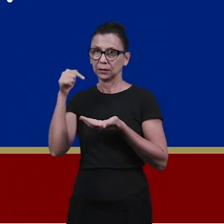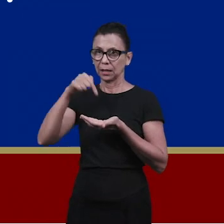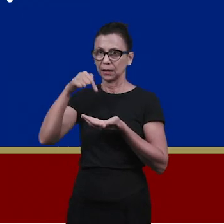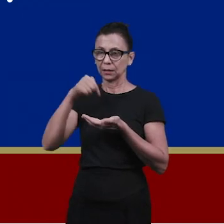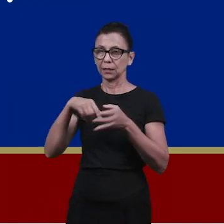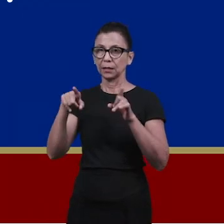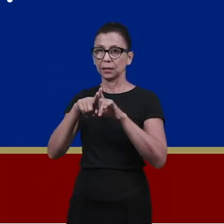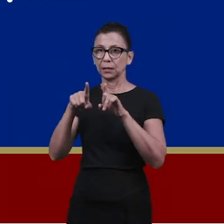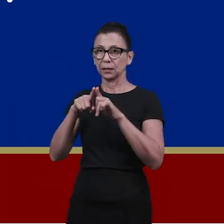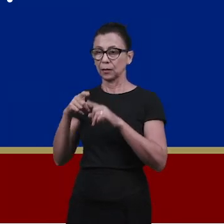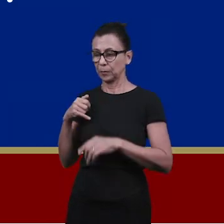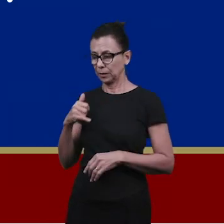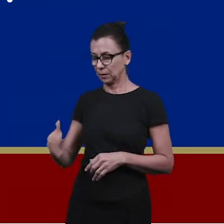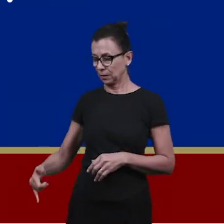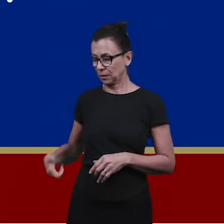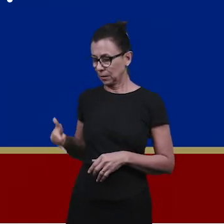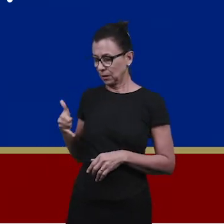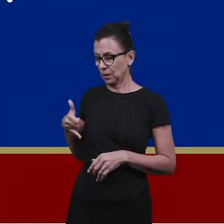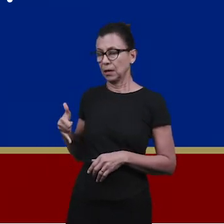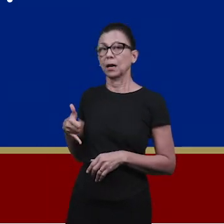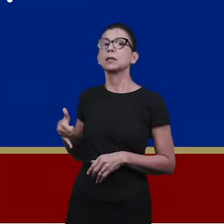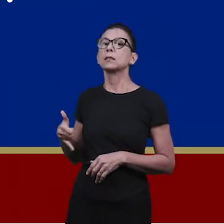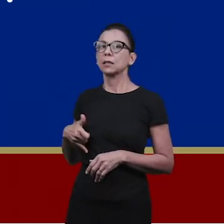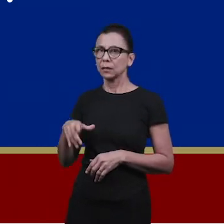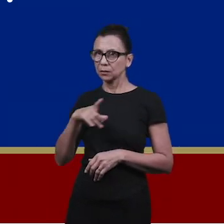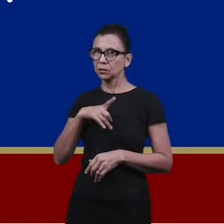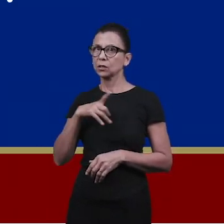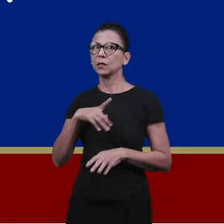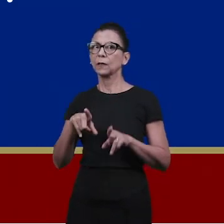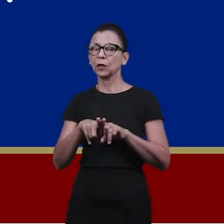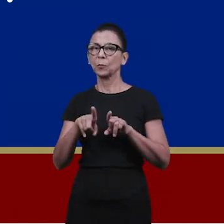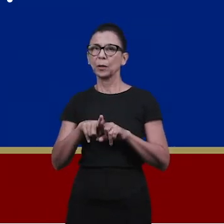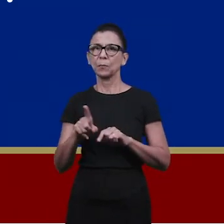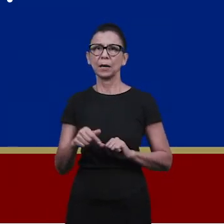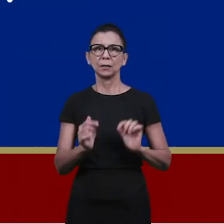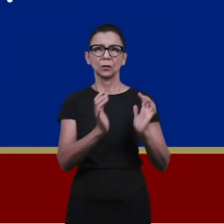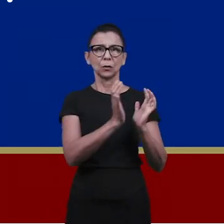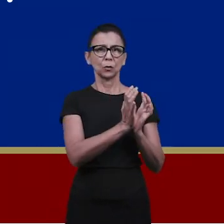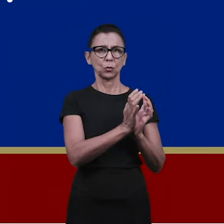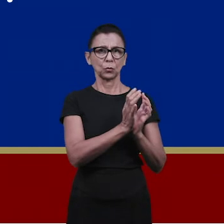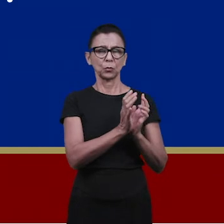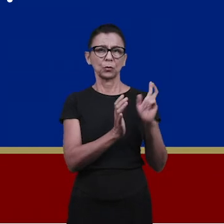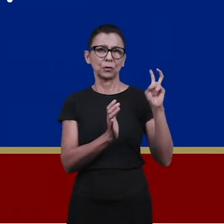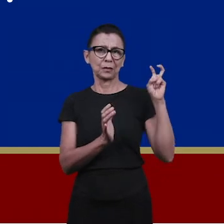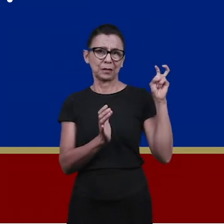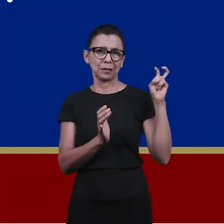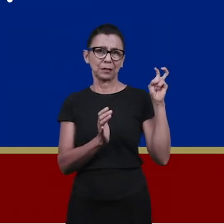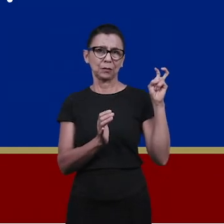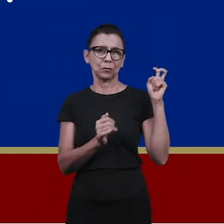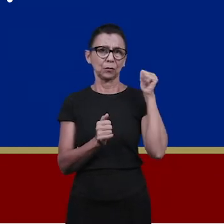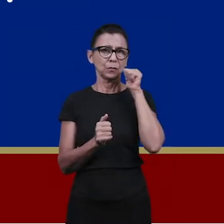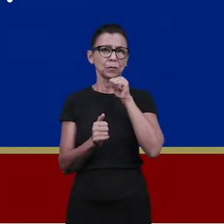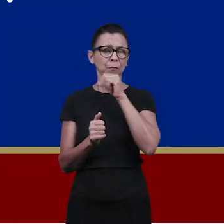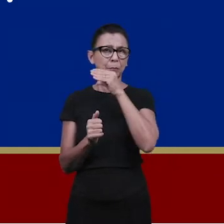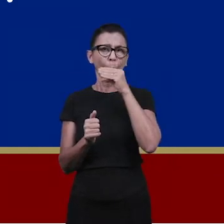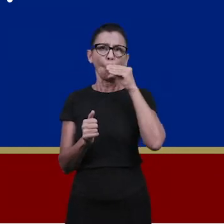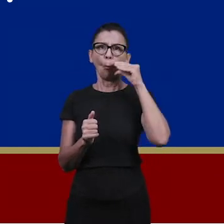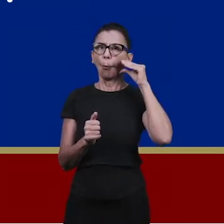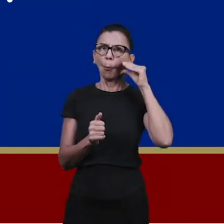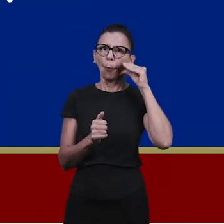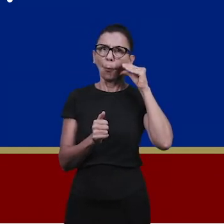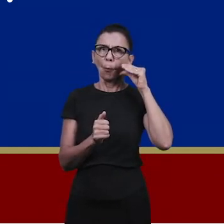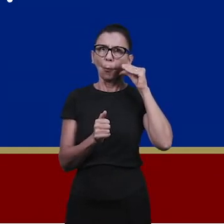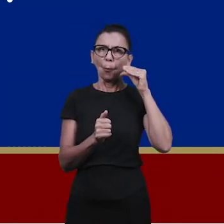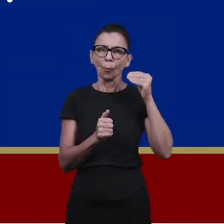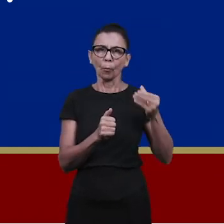folles. Et elle continue. Le chrétien, dans ce moment, aussi doit veiller, être diligent, car